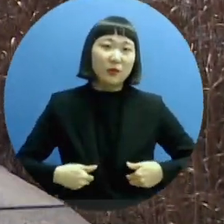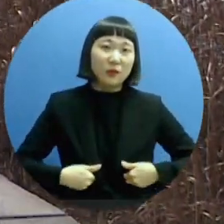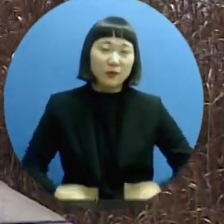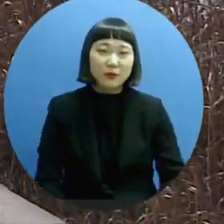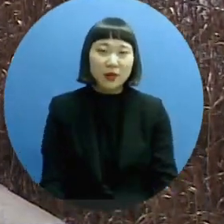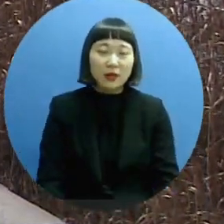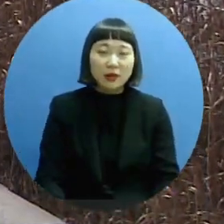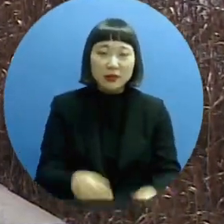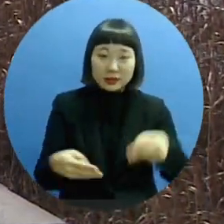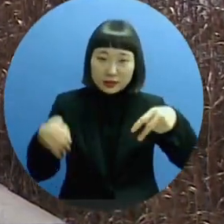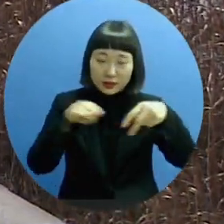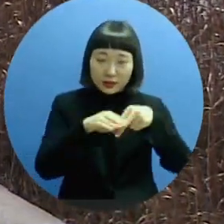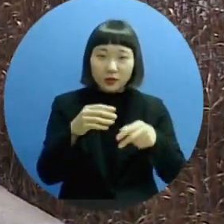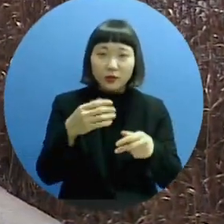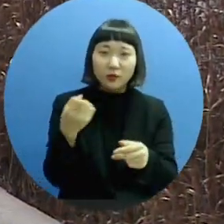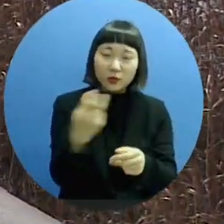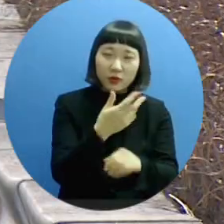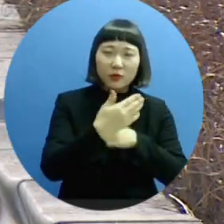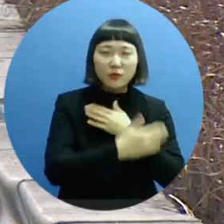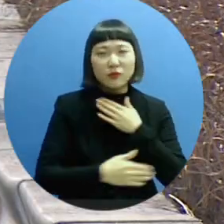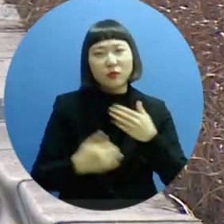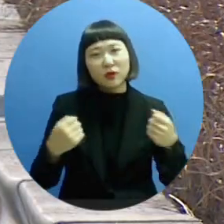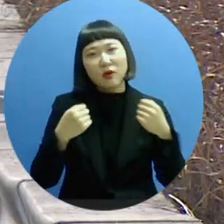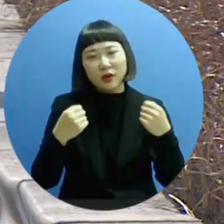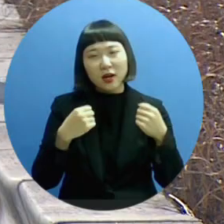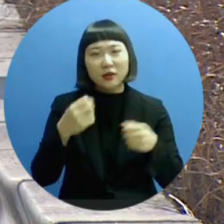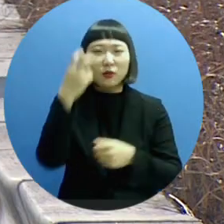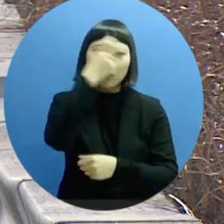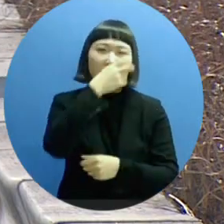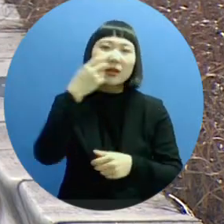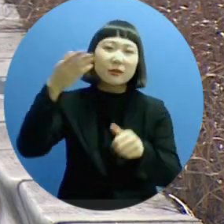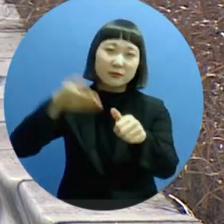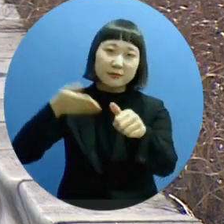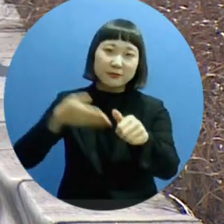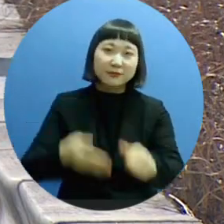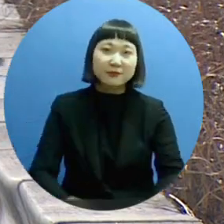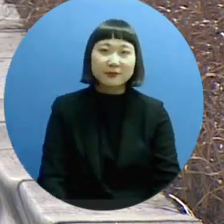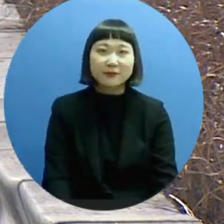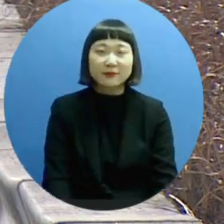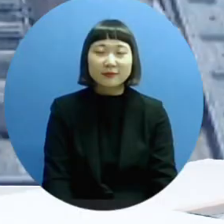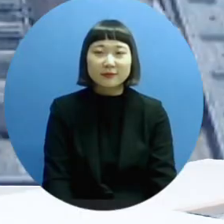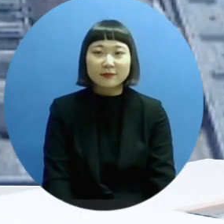점검과 건강관리에도 각별한 주의가 요구됩니다. BTV 뉴스 구혜입니다.